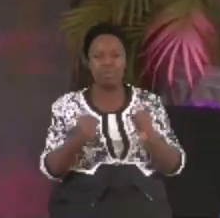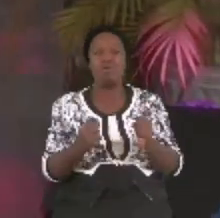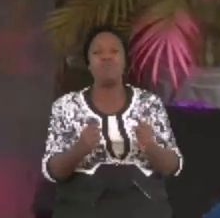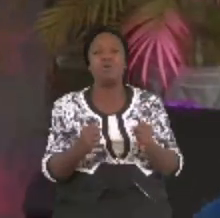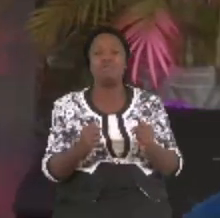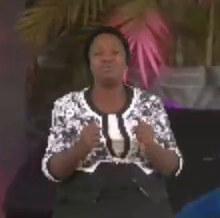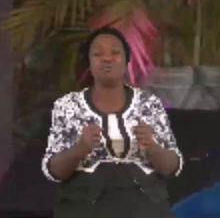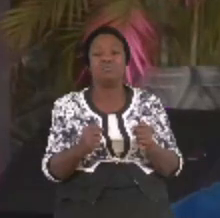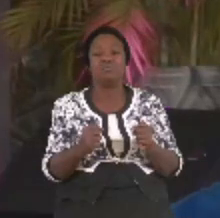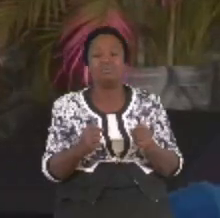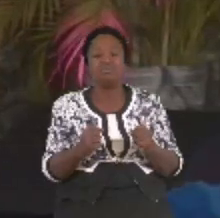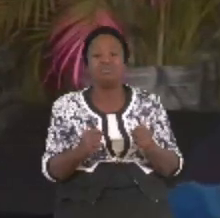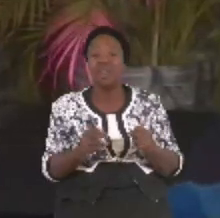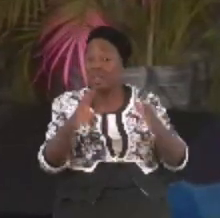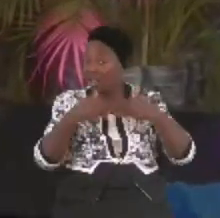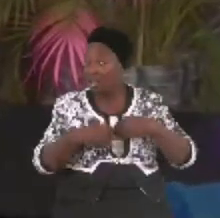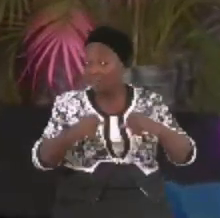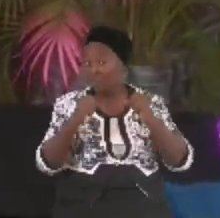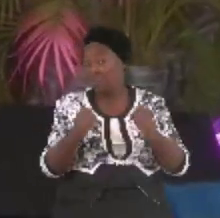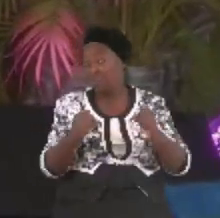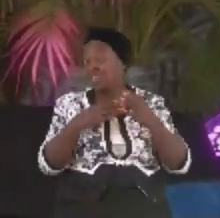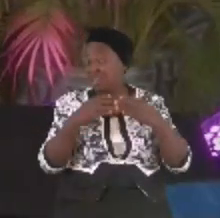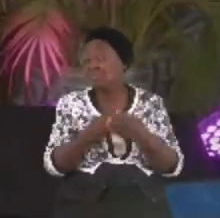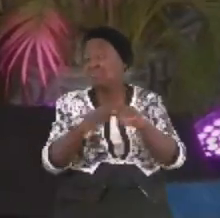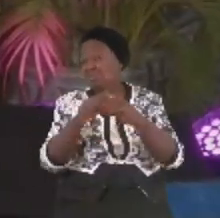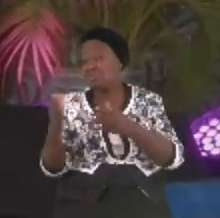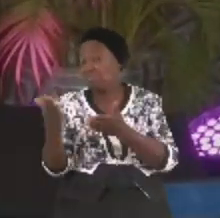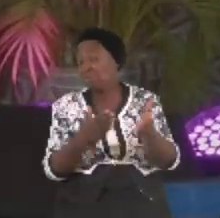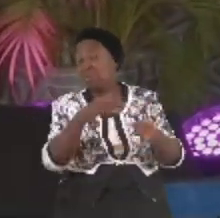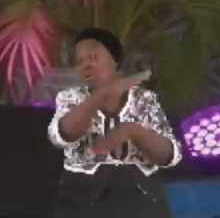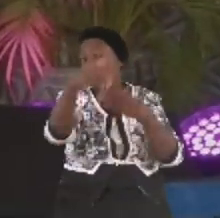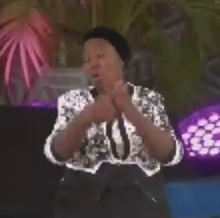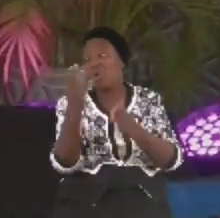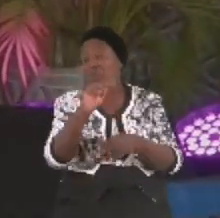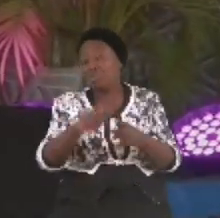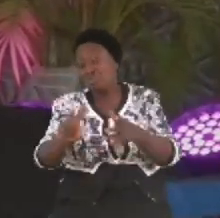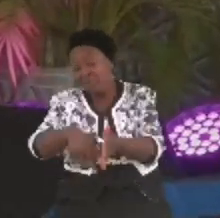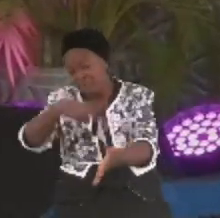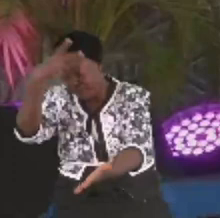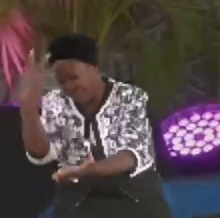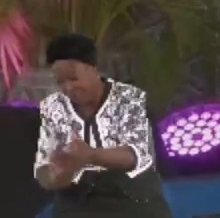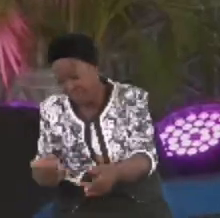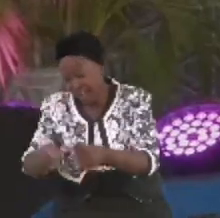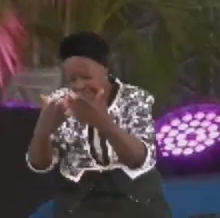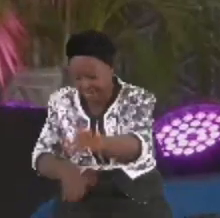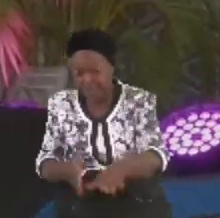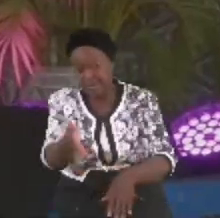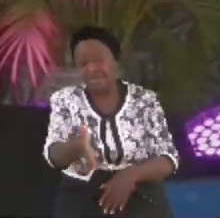Il avait la puissance pour amener tout cela à tomber et à mourir.